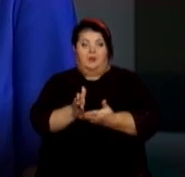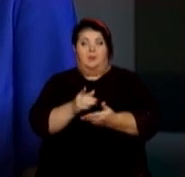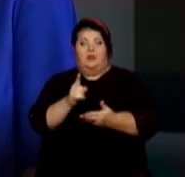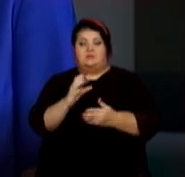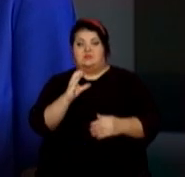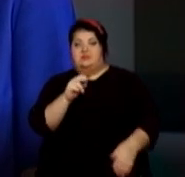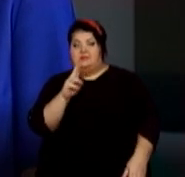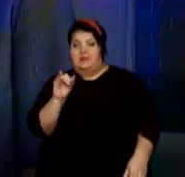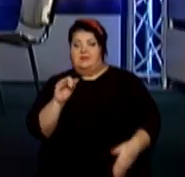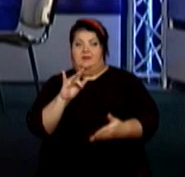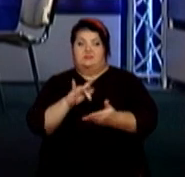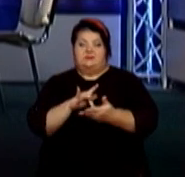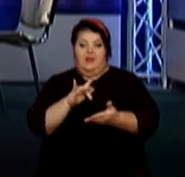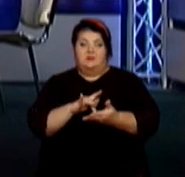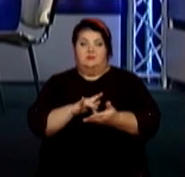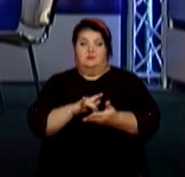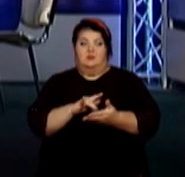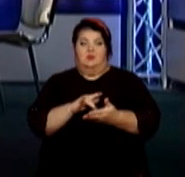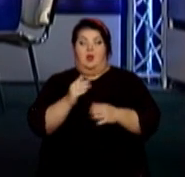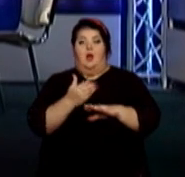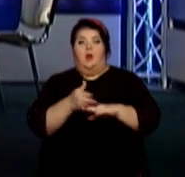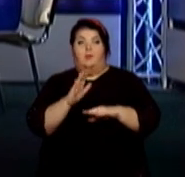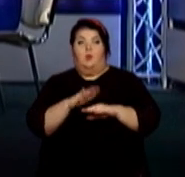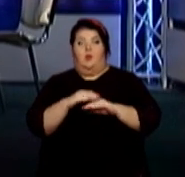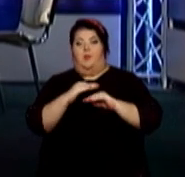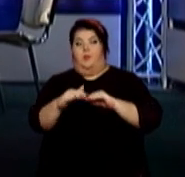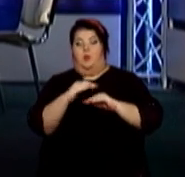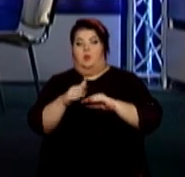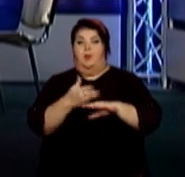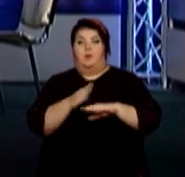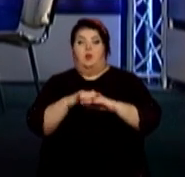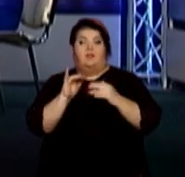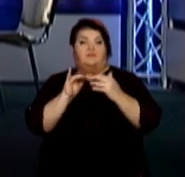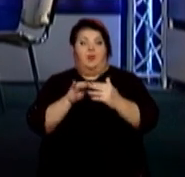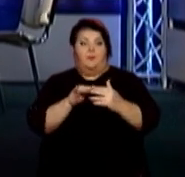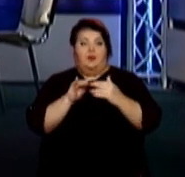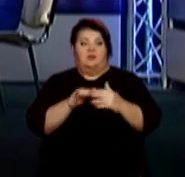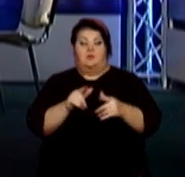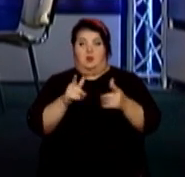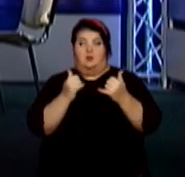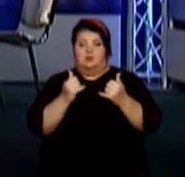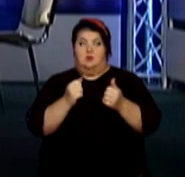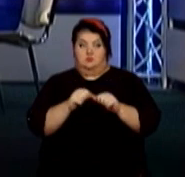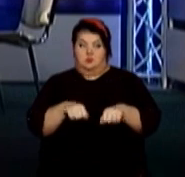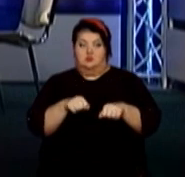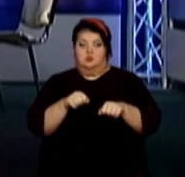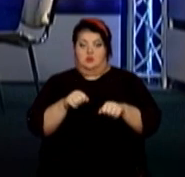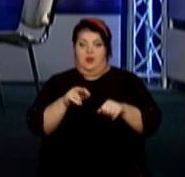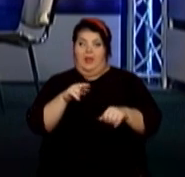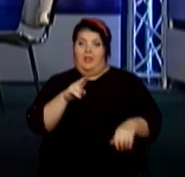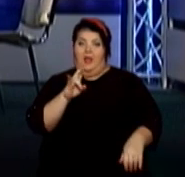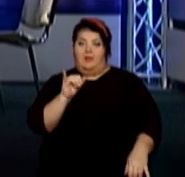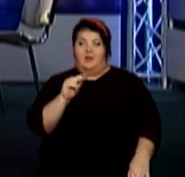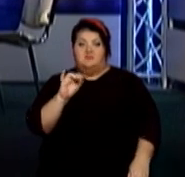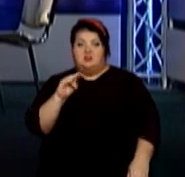сади центр, Полтавської бітви центр, ну таке інше. А зараз з Яківчанської до центру хіба можна дістатися, наприклад? Або